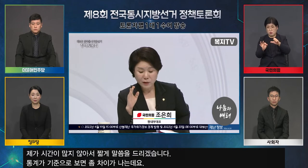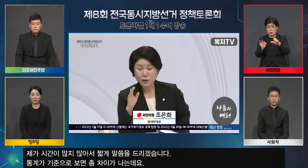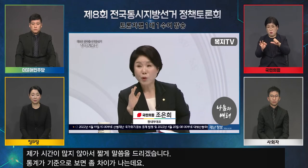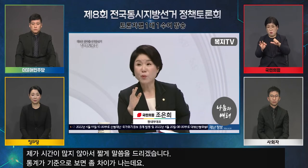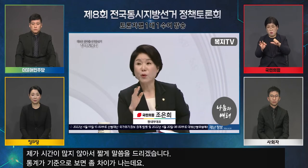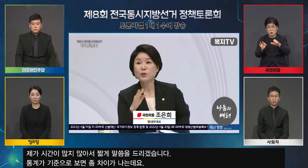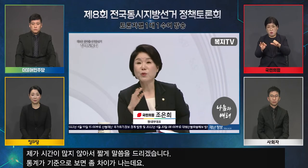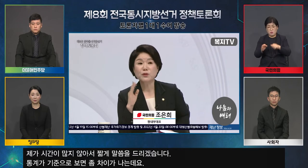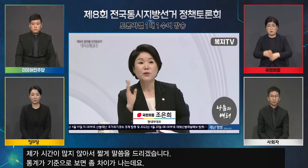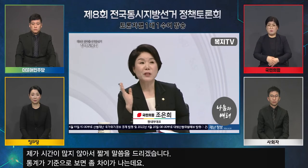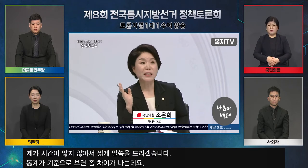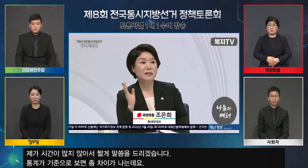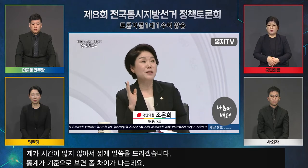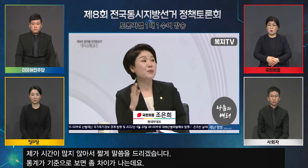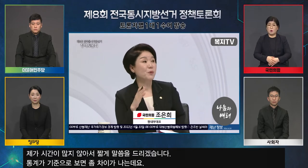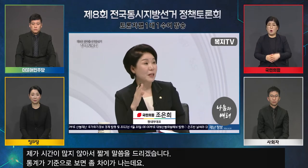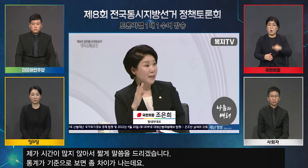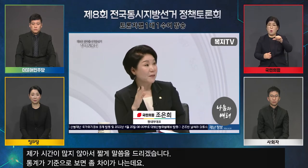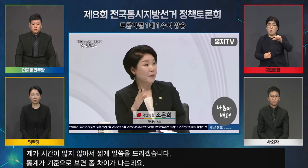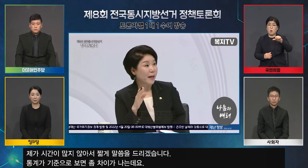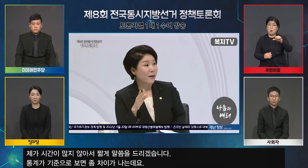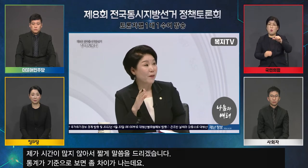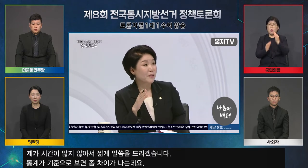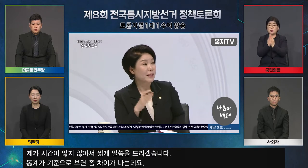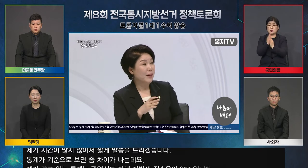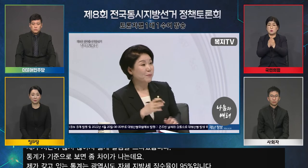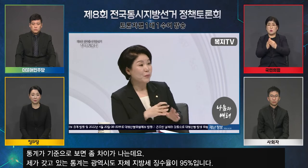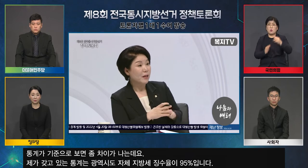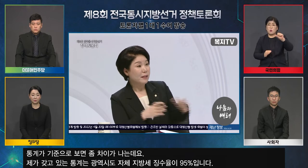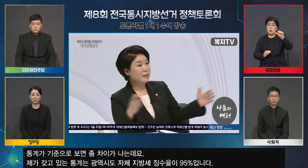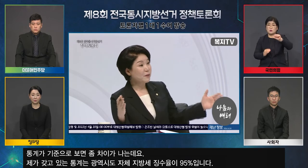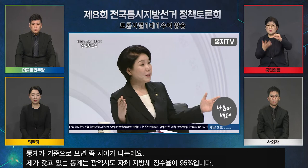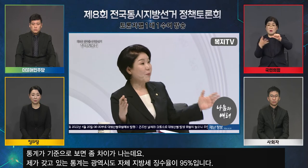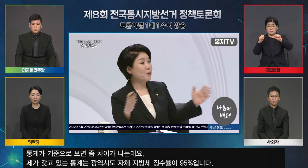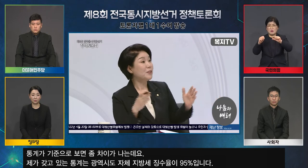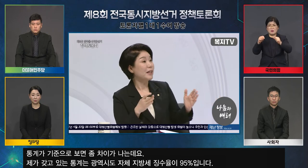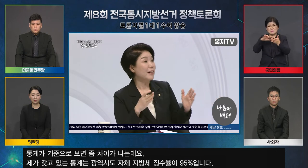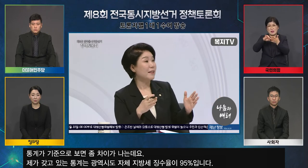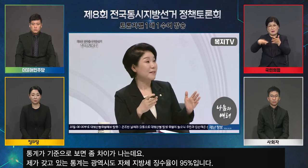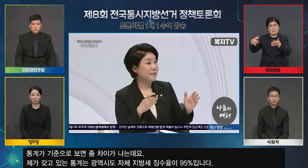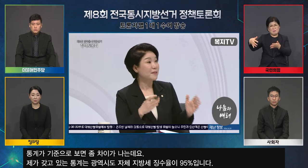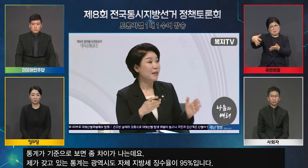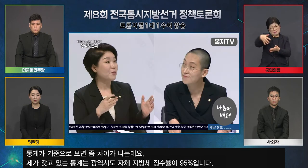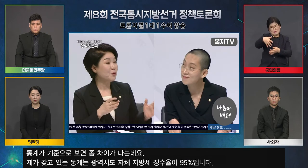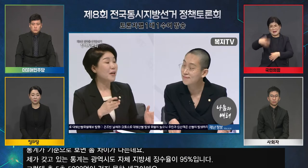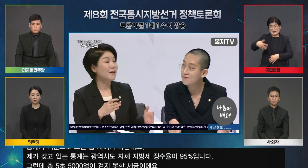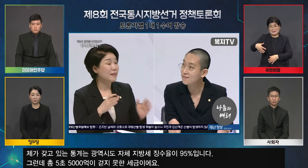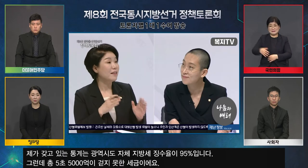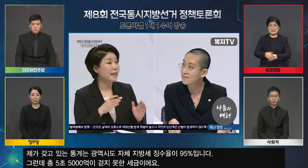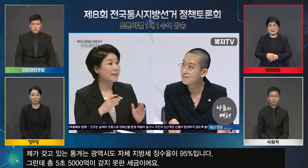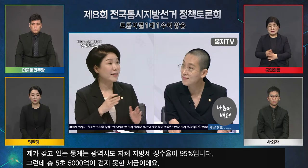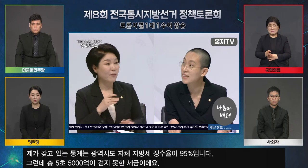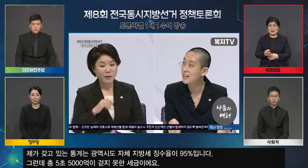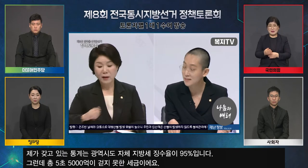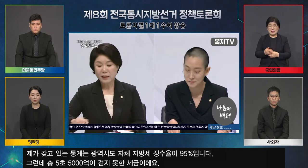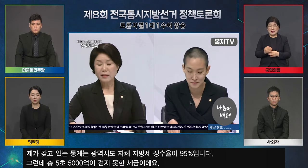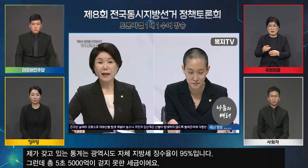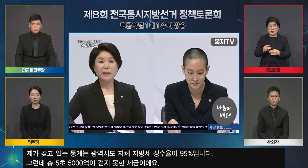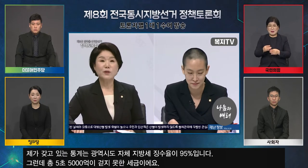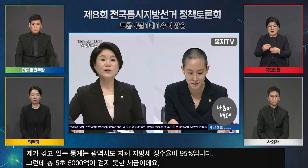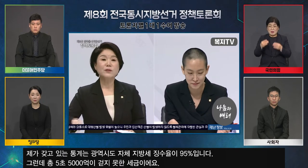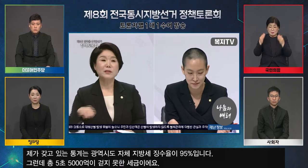총 5조 5천억이 아직 걷지 못한 세금이에요. 그런데 어떻게 보느냐에 따라서 세금 총량은 틀리겠죠.